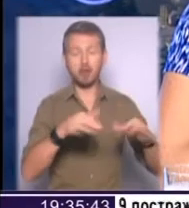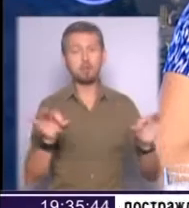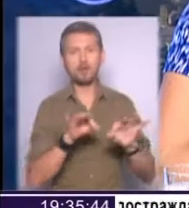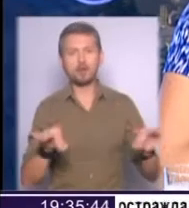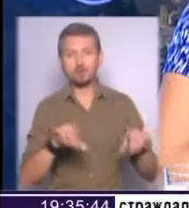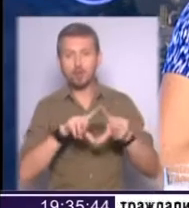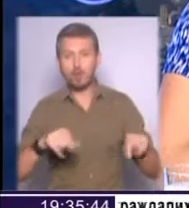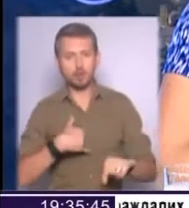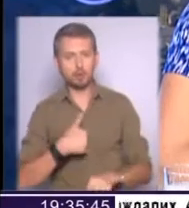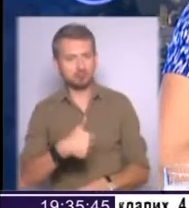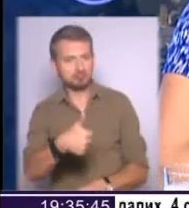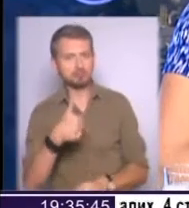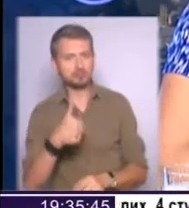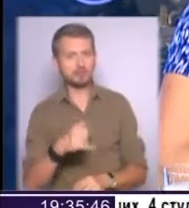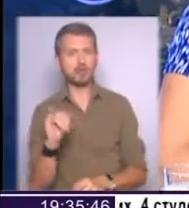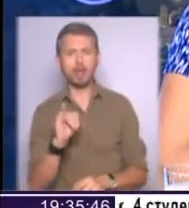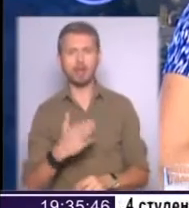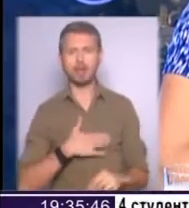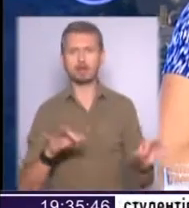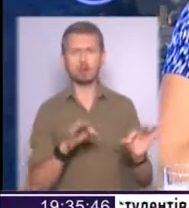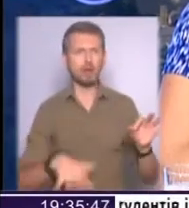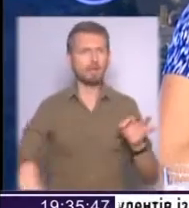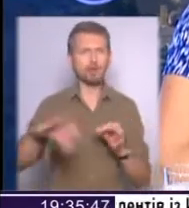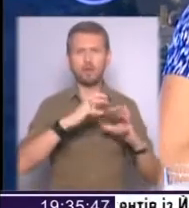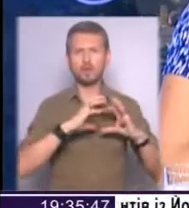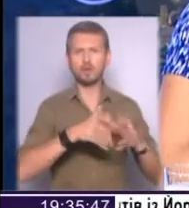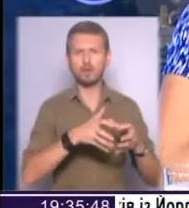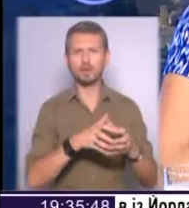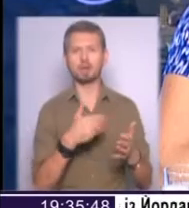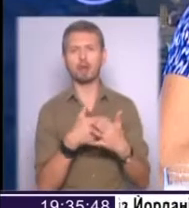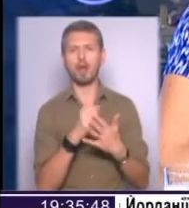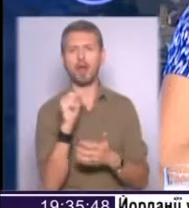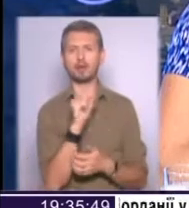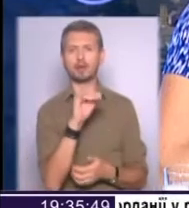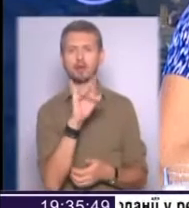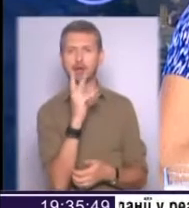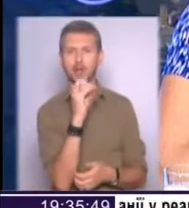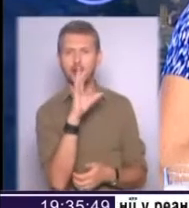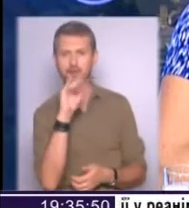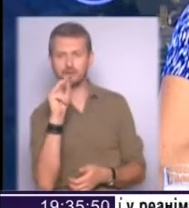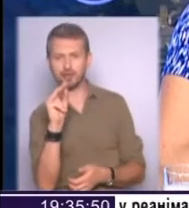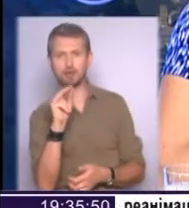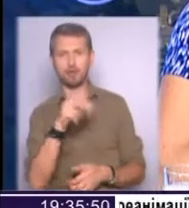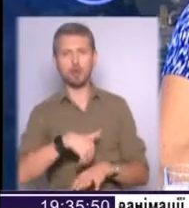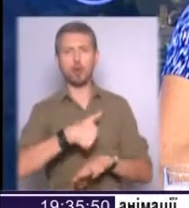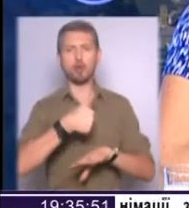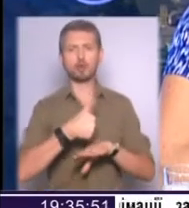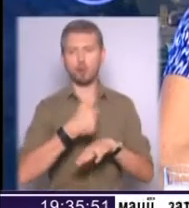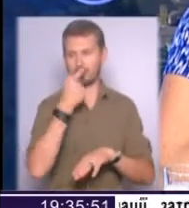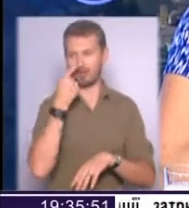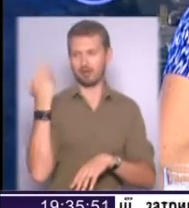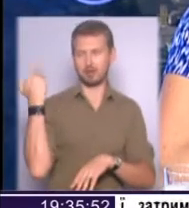добра, це правда. І наші музиканти по всіх світах, ось Андрій Юркевич, наприклад, очолив